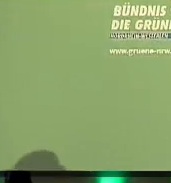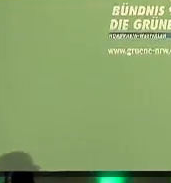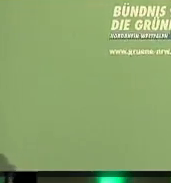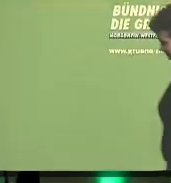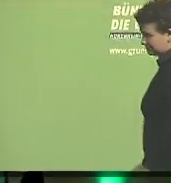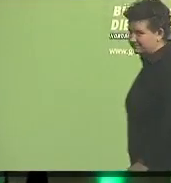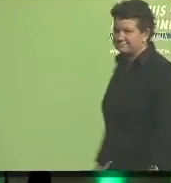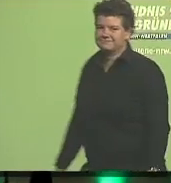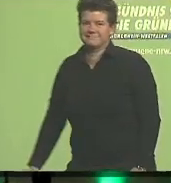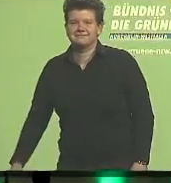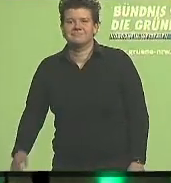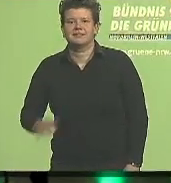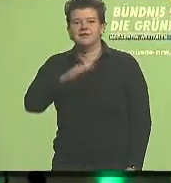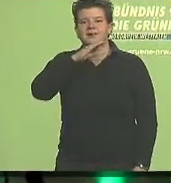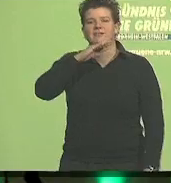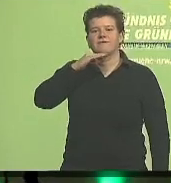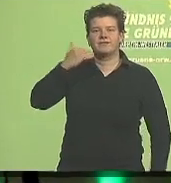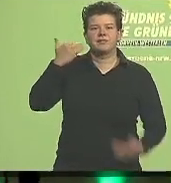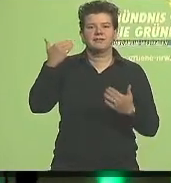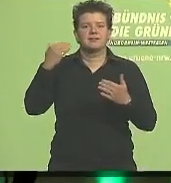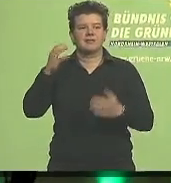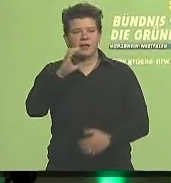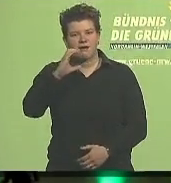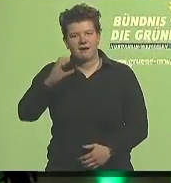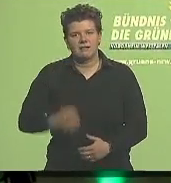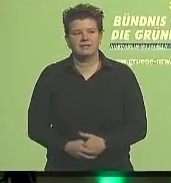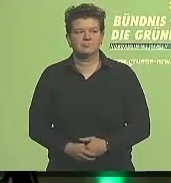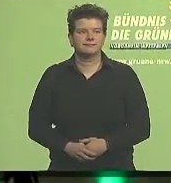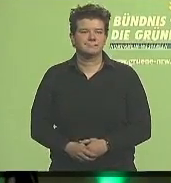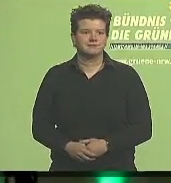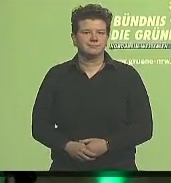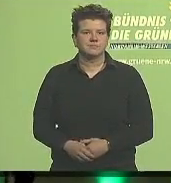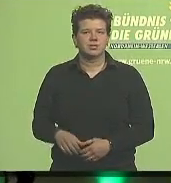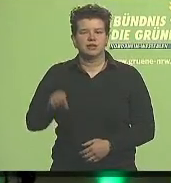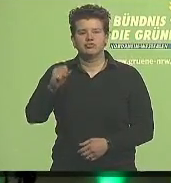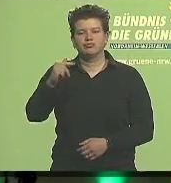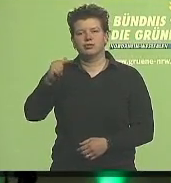Vielen Dank. Karin, Stefan, auch du hast 4 Minuten.